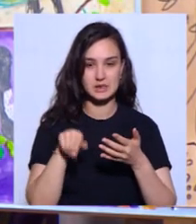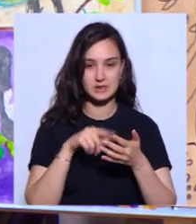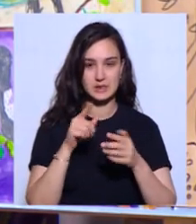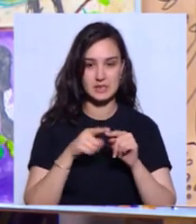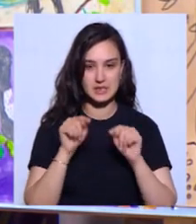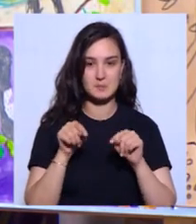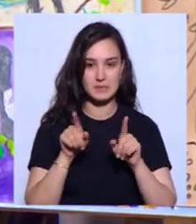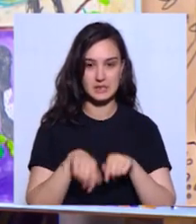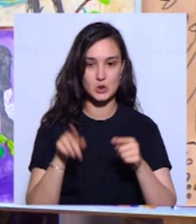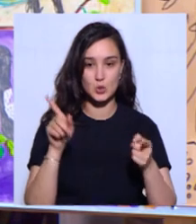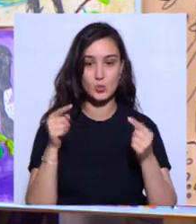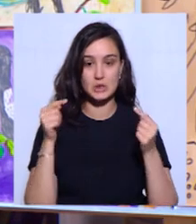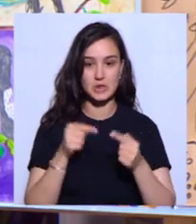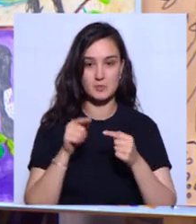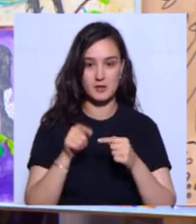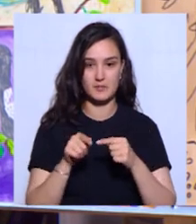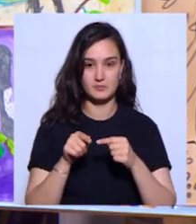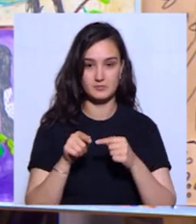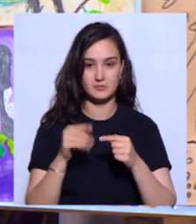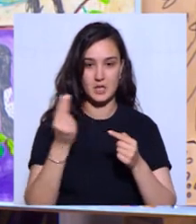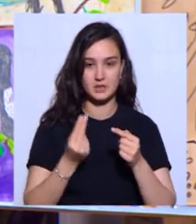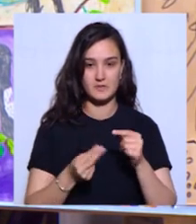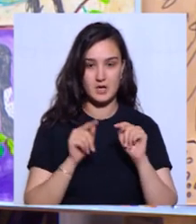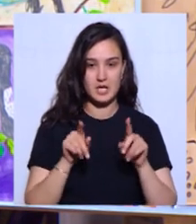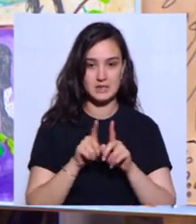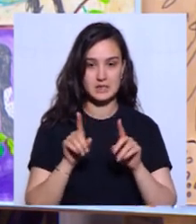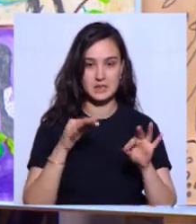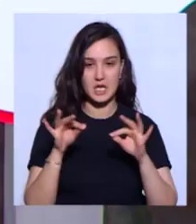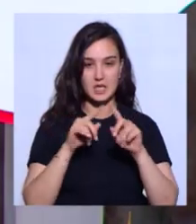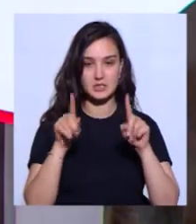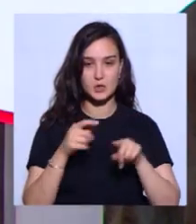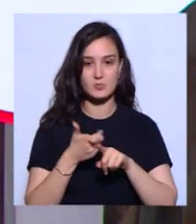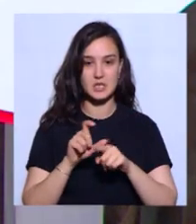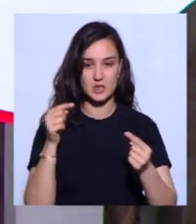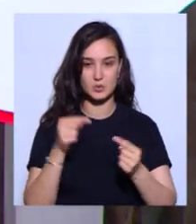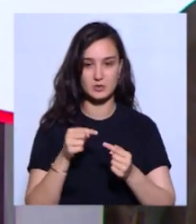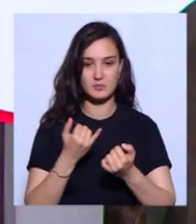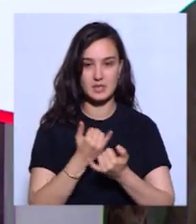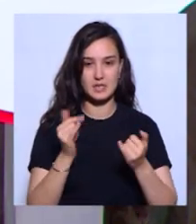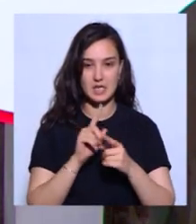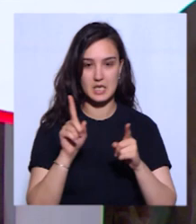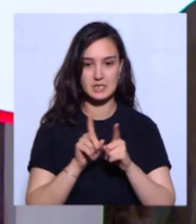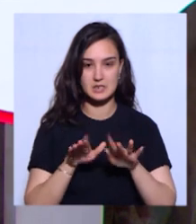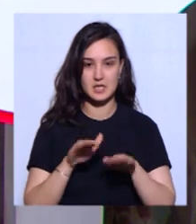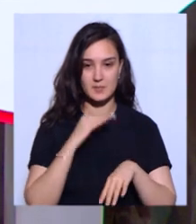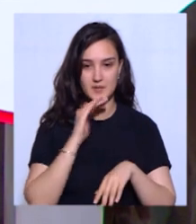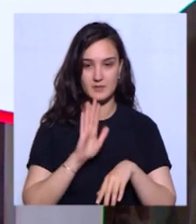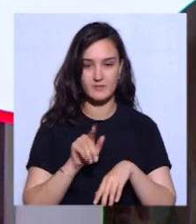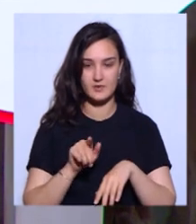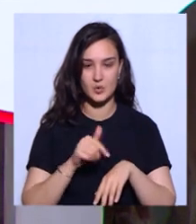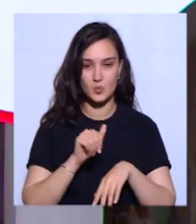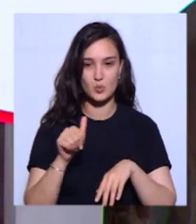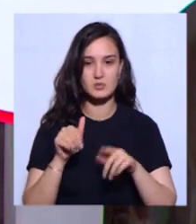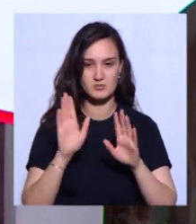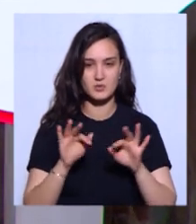უხდება ხატვა, აი ასეთ ქაღალდზე რა ძალიან. ეხა რაღაც ესე არ მეტევა? როგორც მეტევა, რა ვიცი, აი